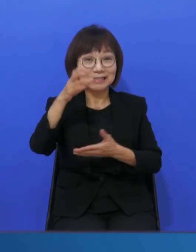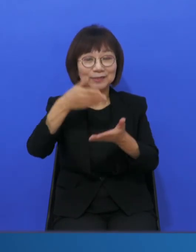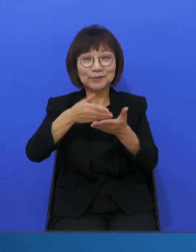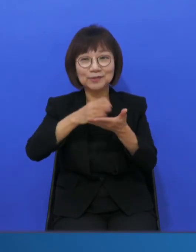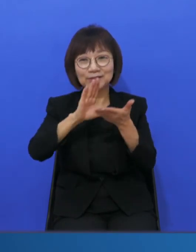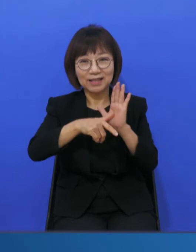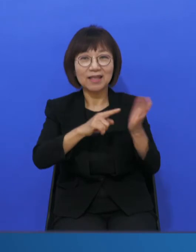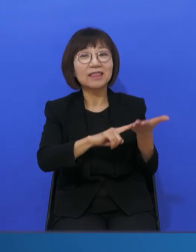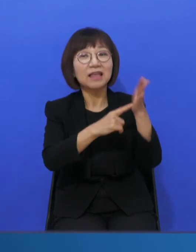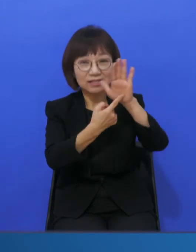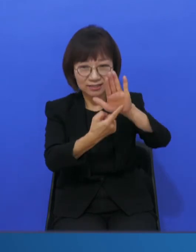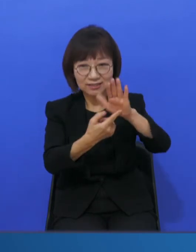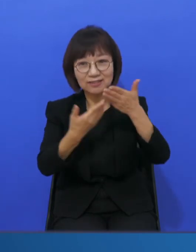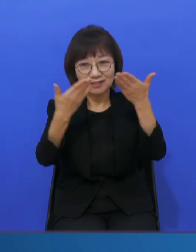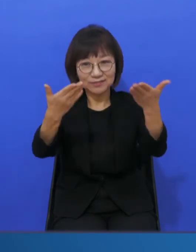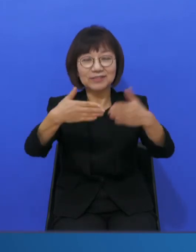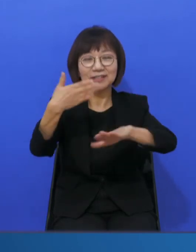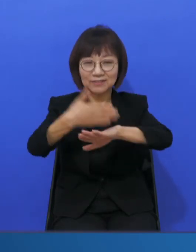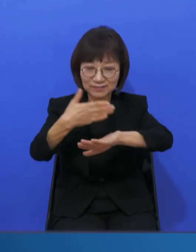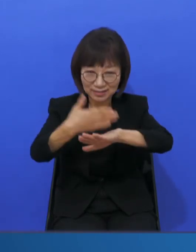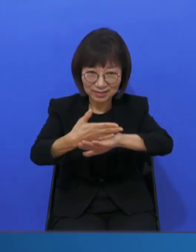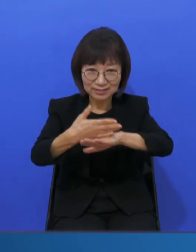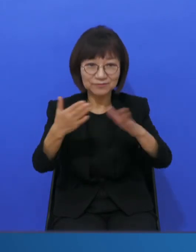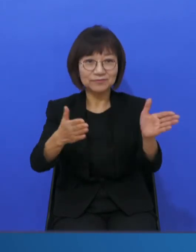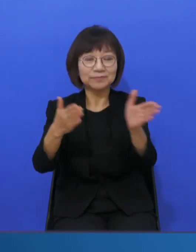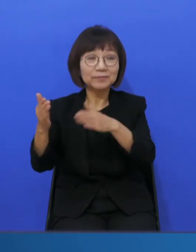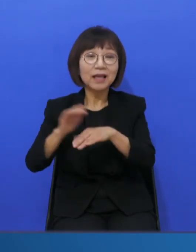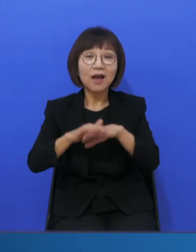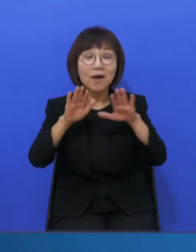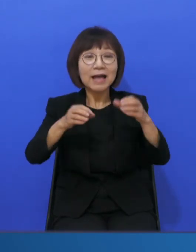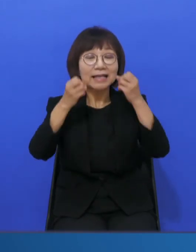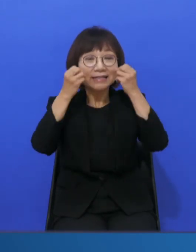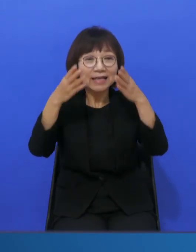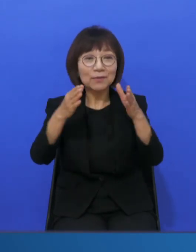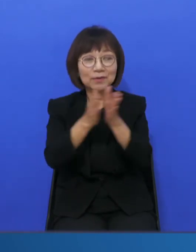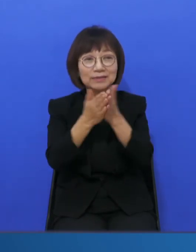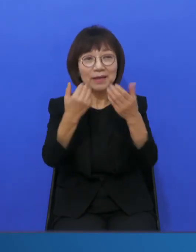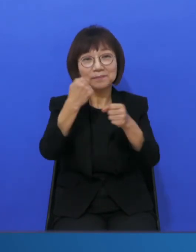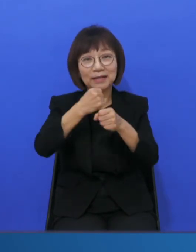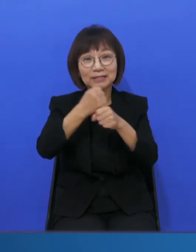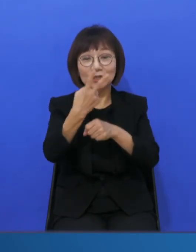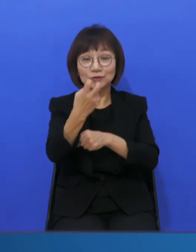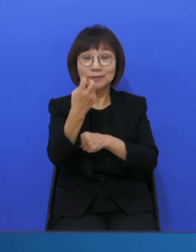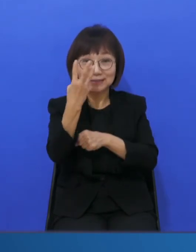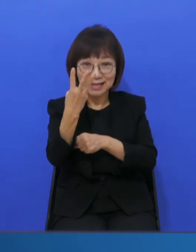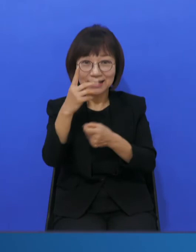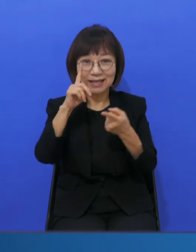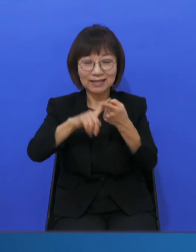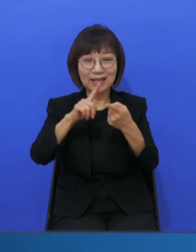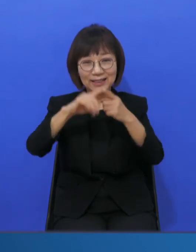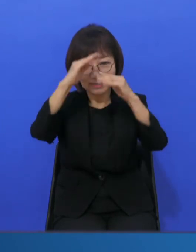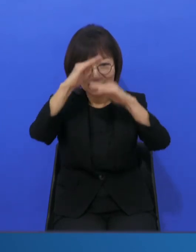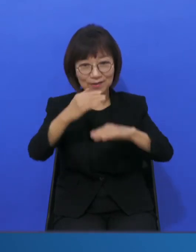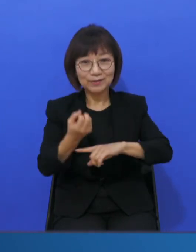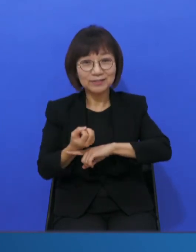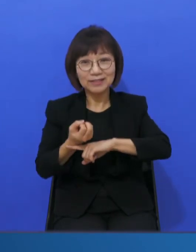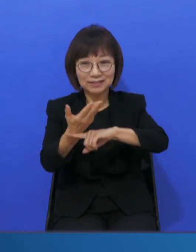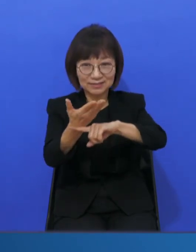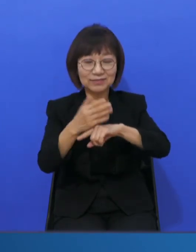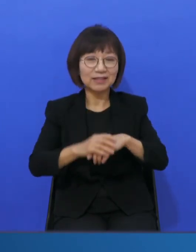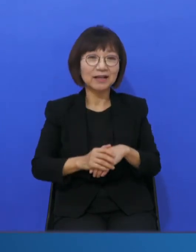예정입니다. 감사합니다. 이번에 새로 발간한 23권의 다락방 교재에 대한 개편 내용을